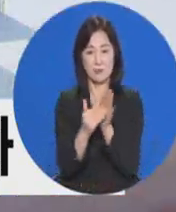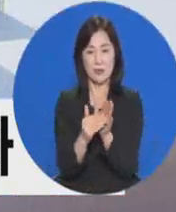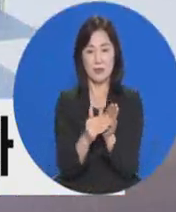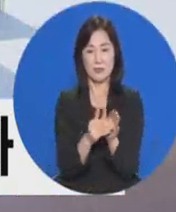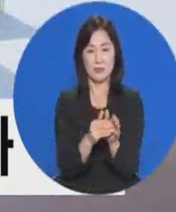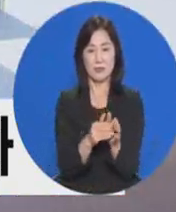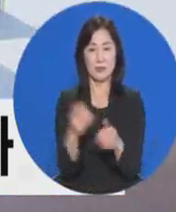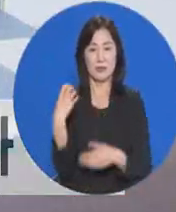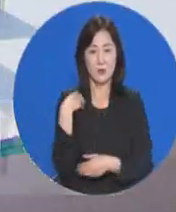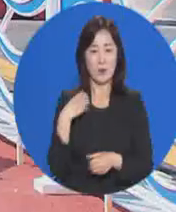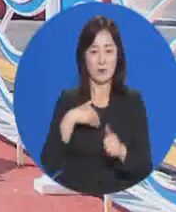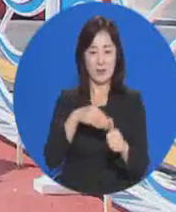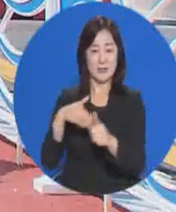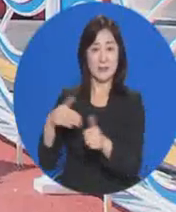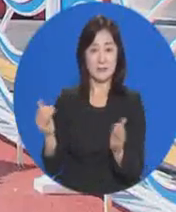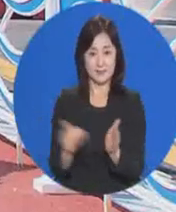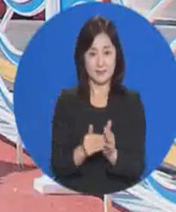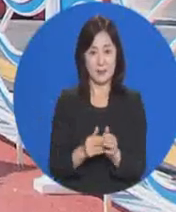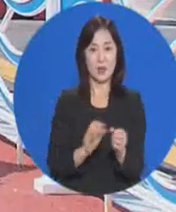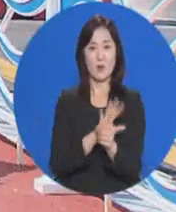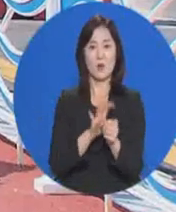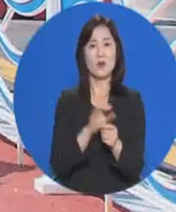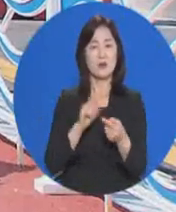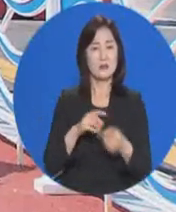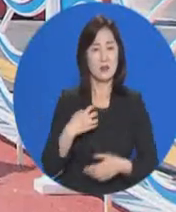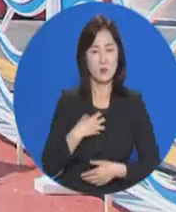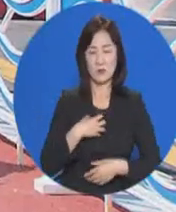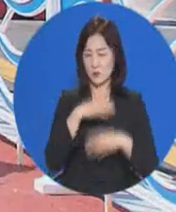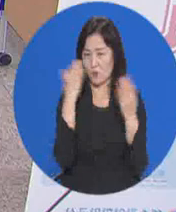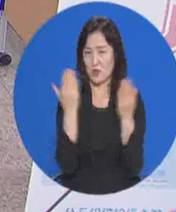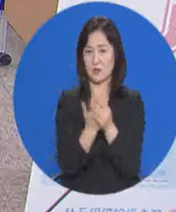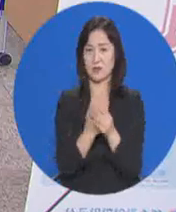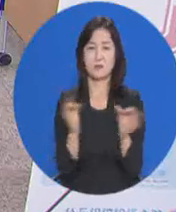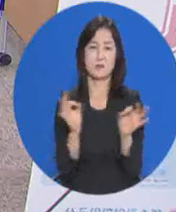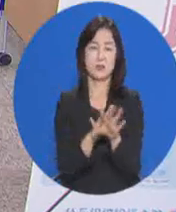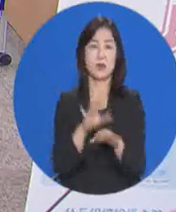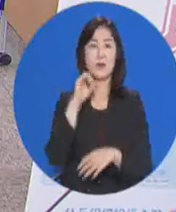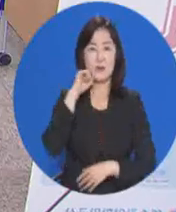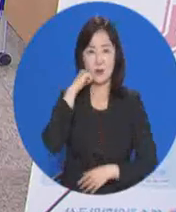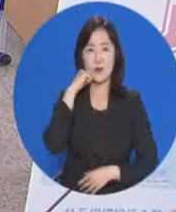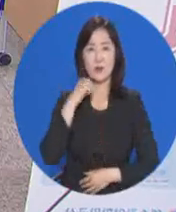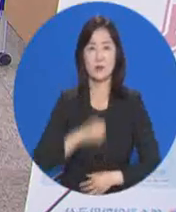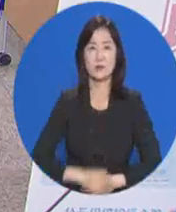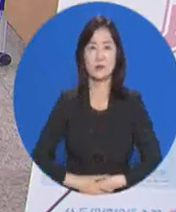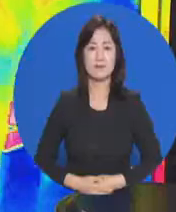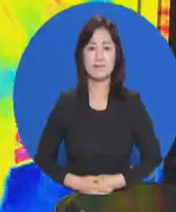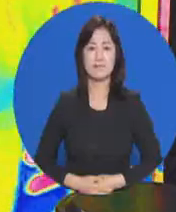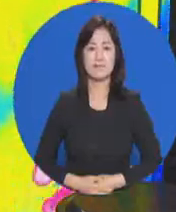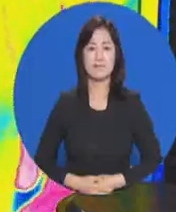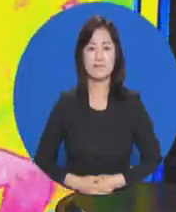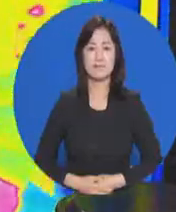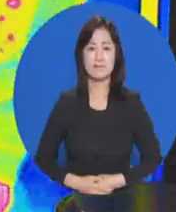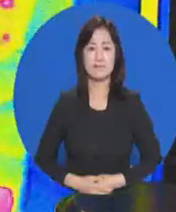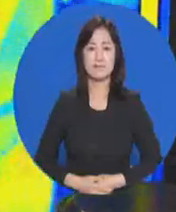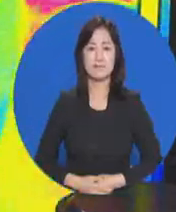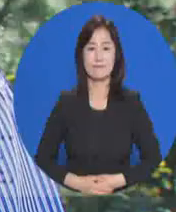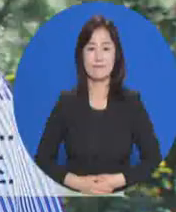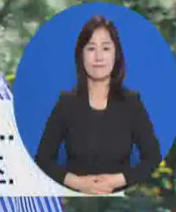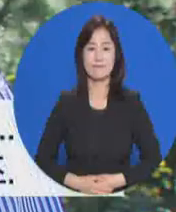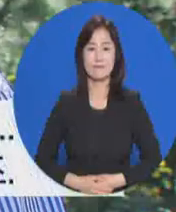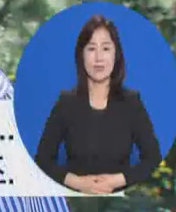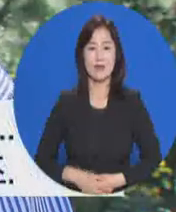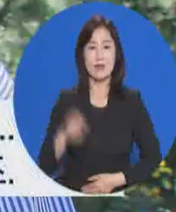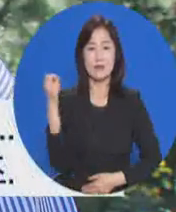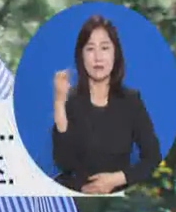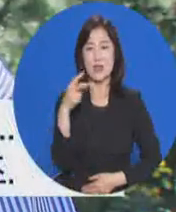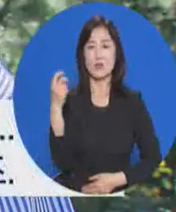배치됐습니다. 하지만 코로나19에 대한 우려를 완전히 떨쳐내기엔 역부족입니다. 그렇게 자주 만나던